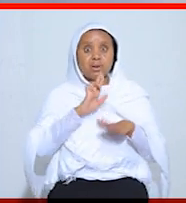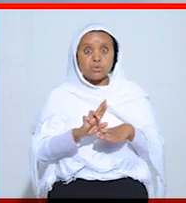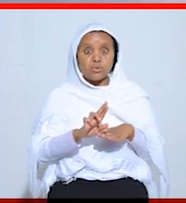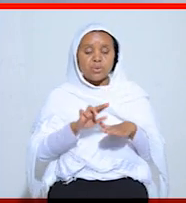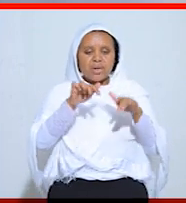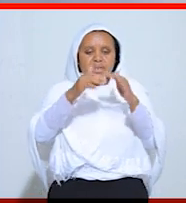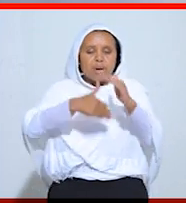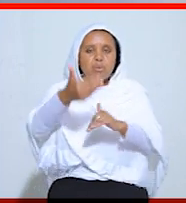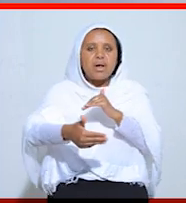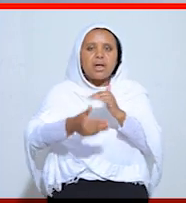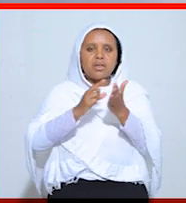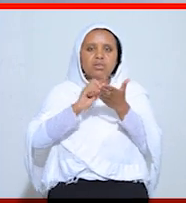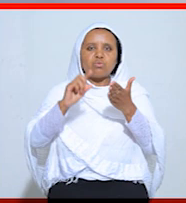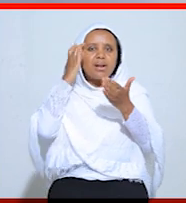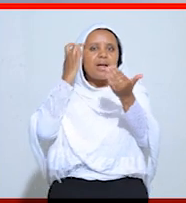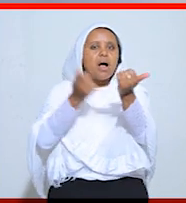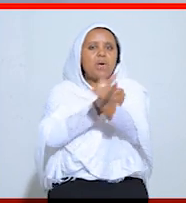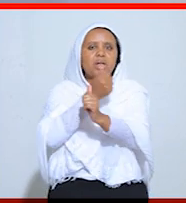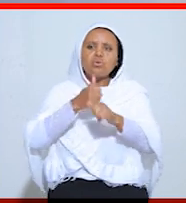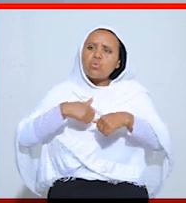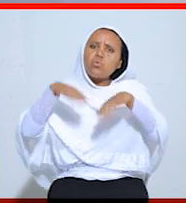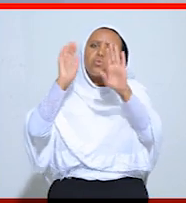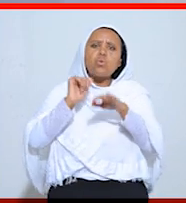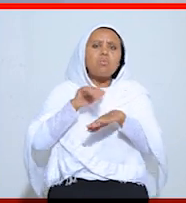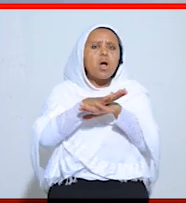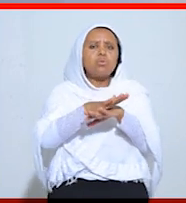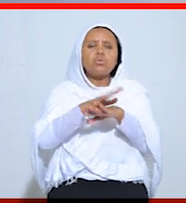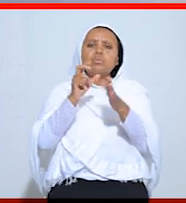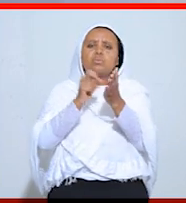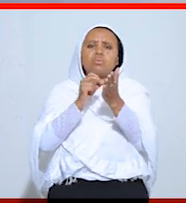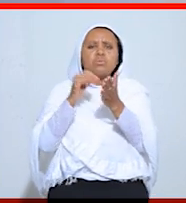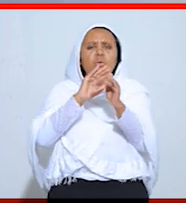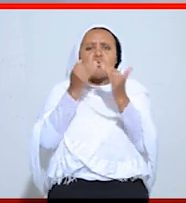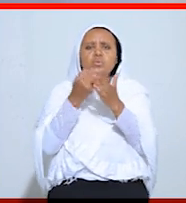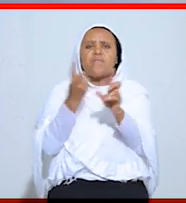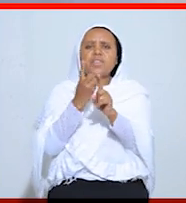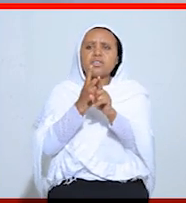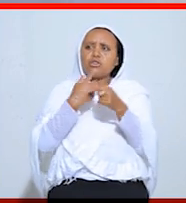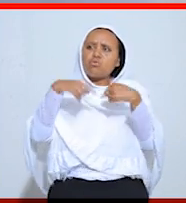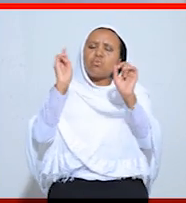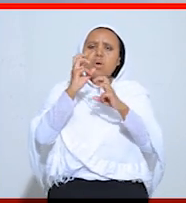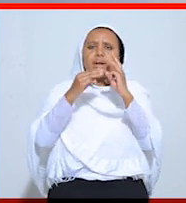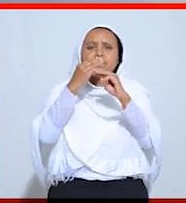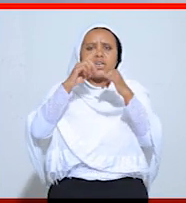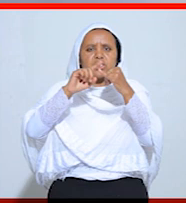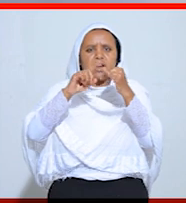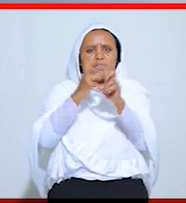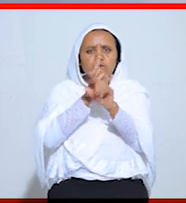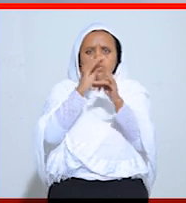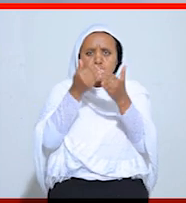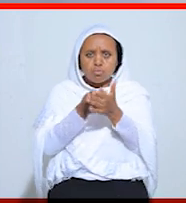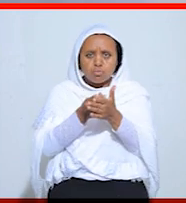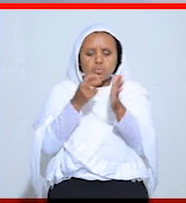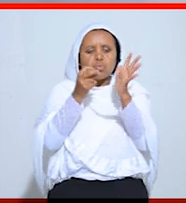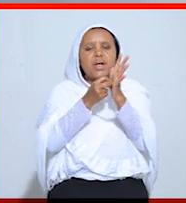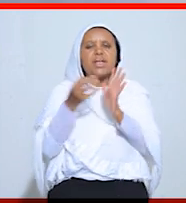መላእክት ናቸው። ከዚያ በኋላም ቅዱሳን ሐዋርያት ሁሩ ወመሃሩ ወስብኩ ወንጌለ ለኩሉ ፍጥረት ሂዱ እስከ ዓለም ዳርቻ